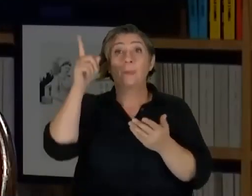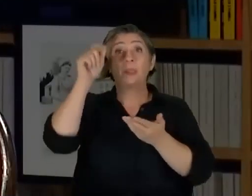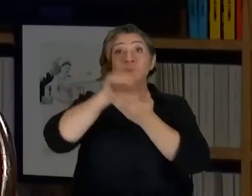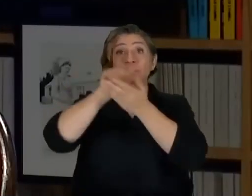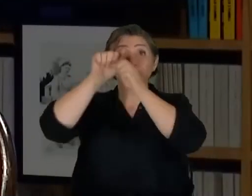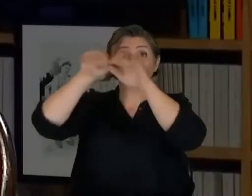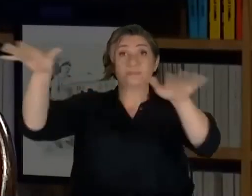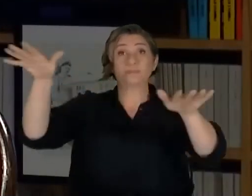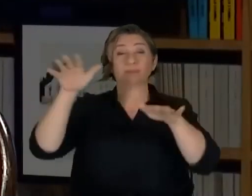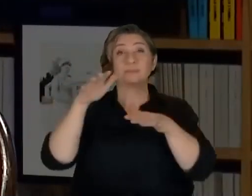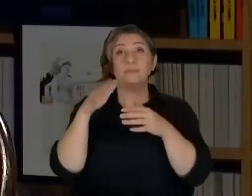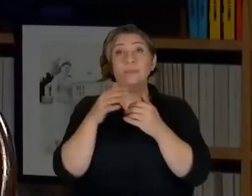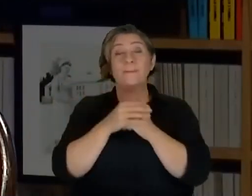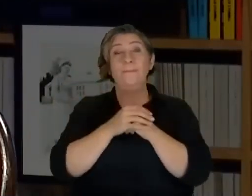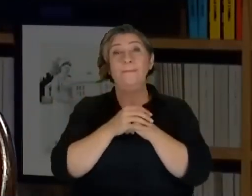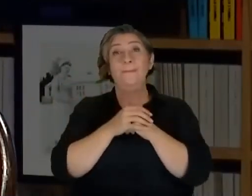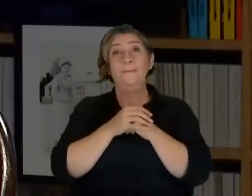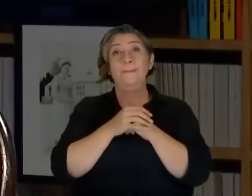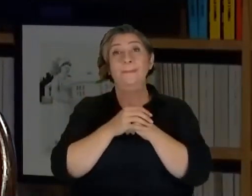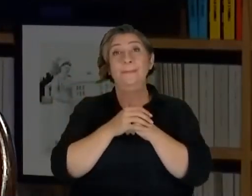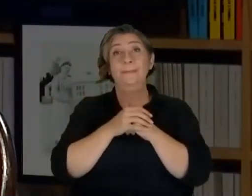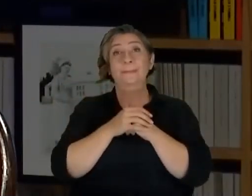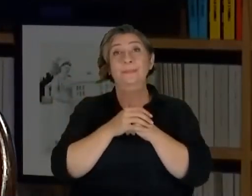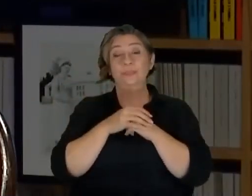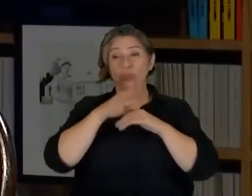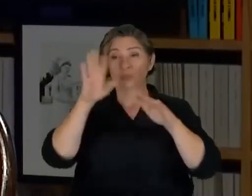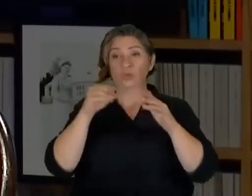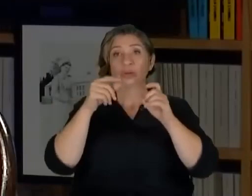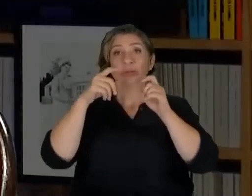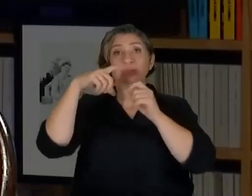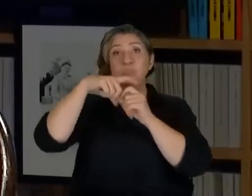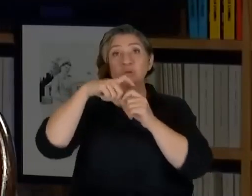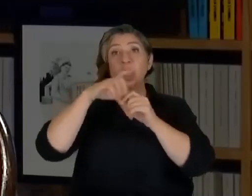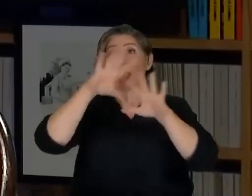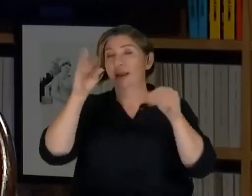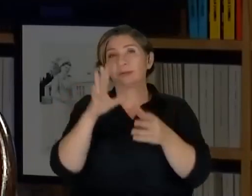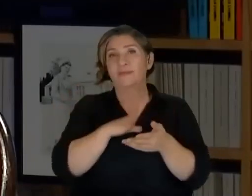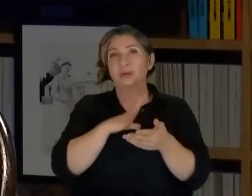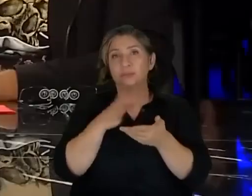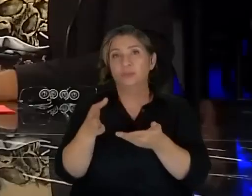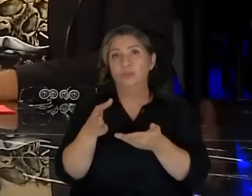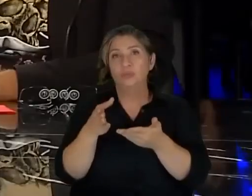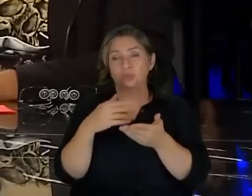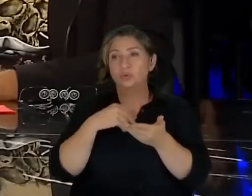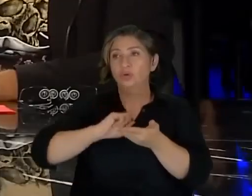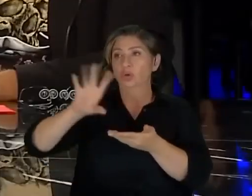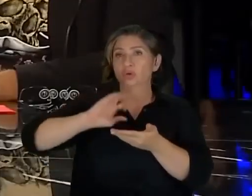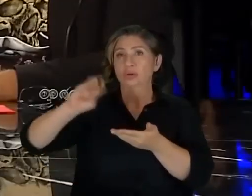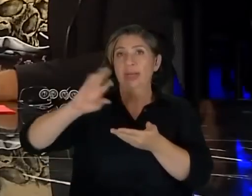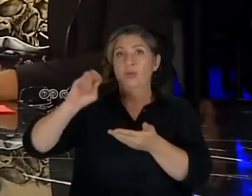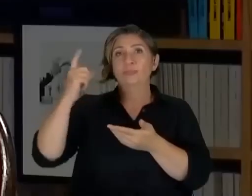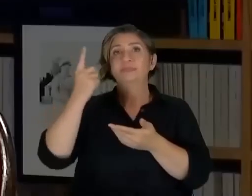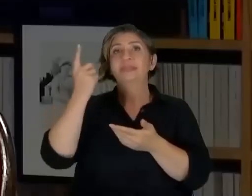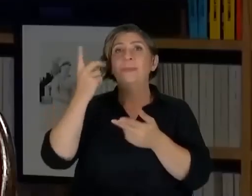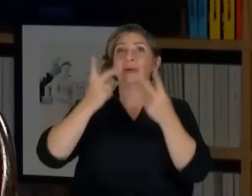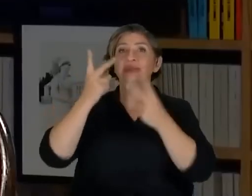yüzden de işte yani zaten bütün Spotify her yerde var bu. Evet. Gönderiyorum evet. Ben